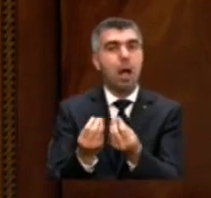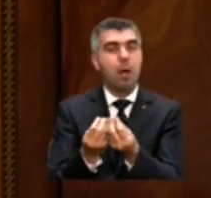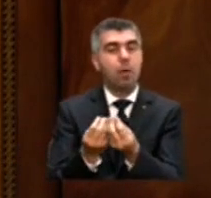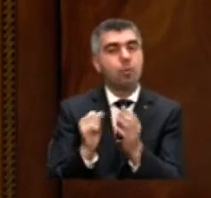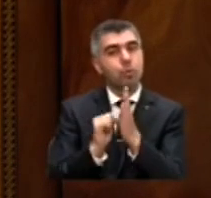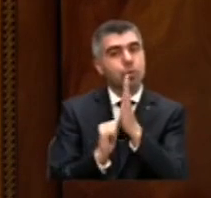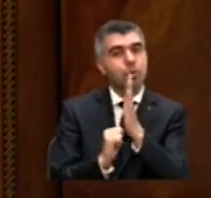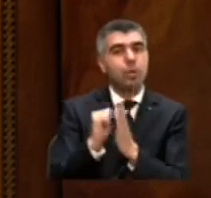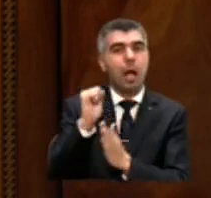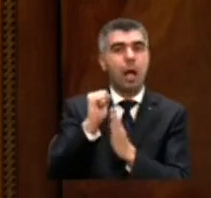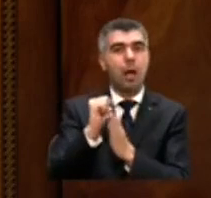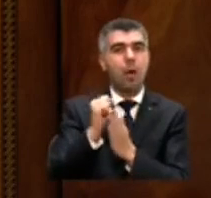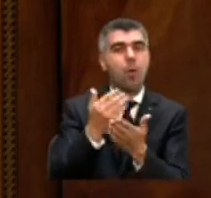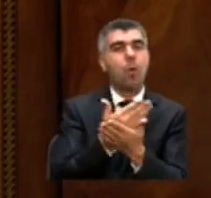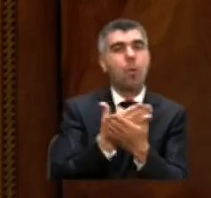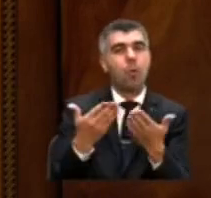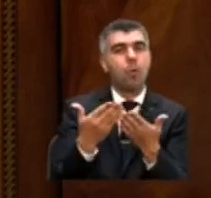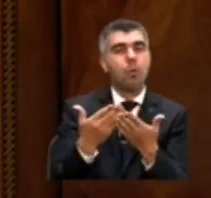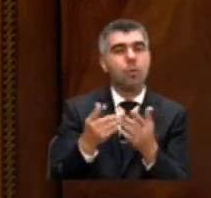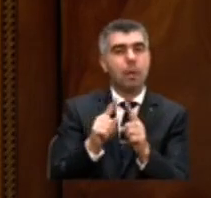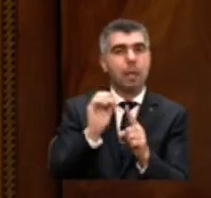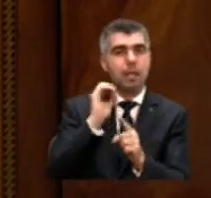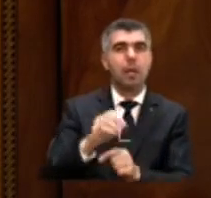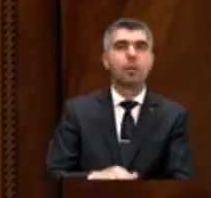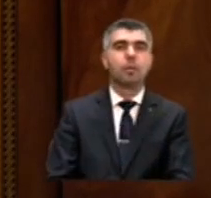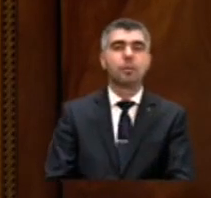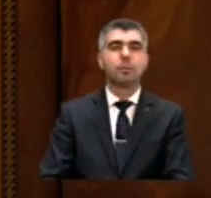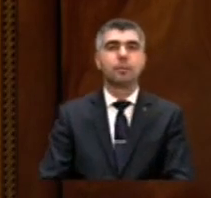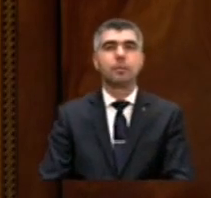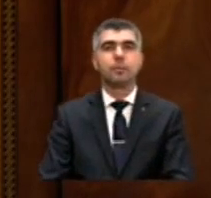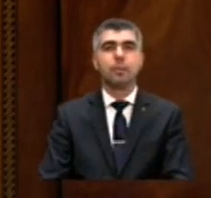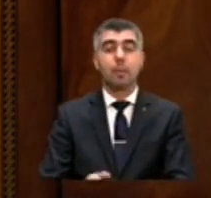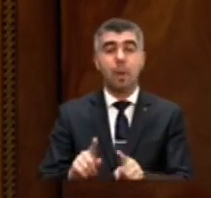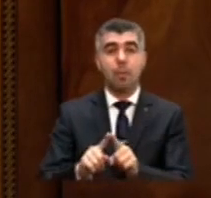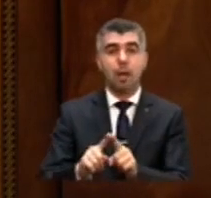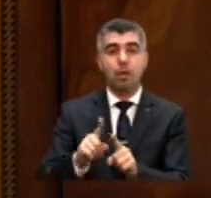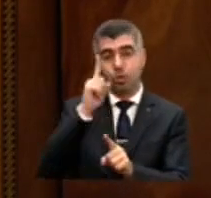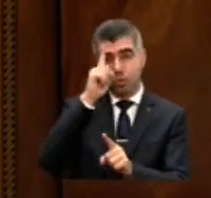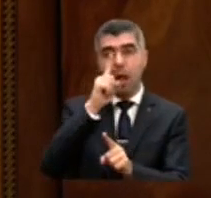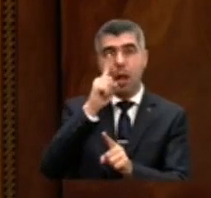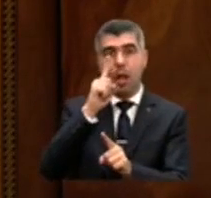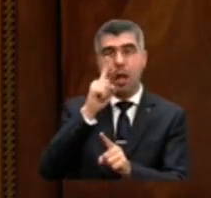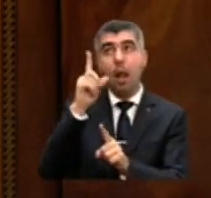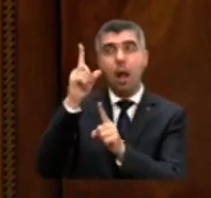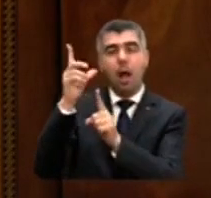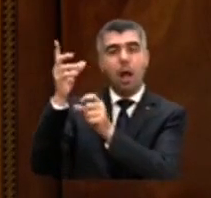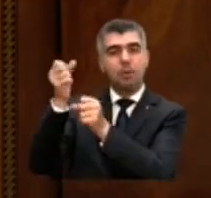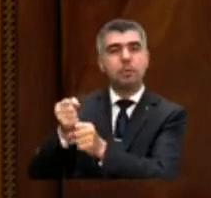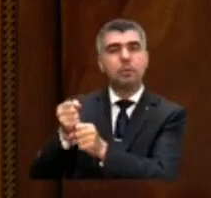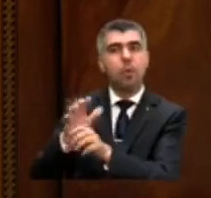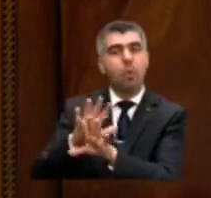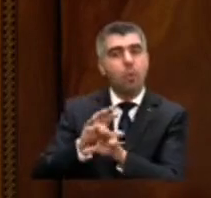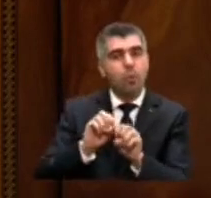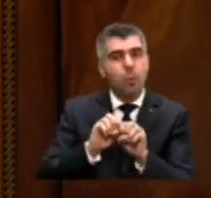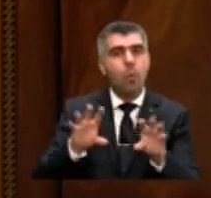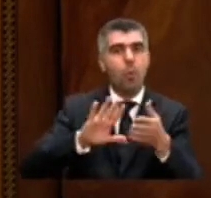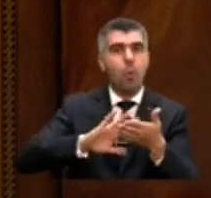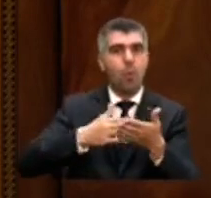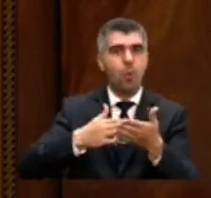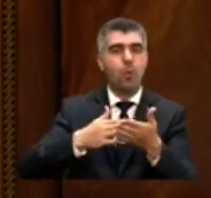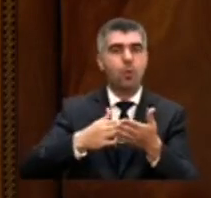لإنجاح ما يعد بتحقيقه. وفقنا الله جميعا لما فيه الخير لهذه الأمة